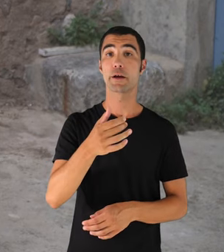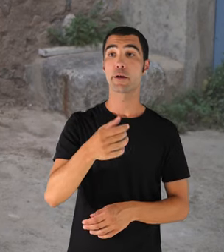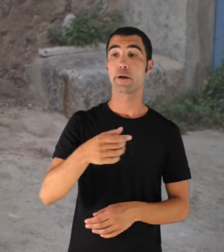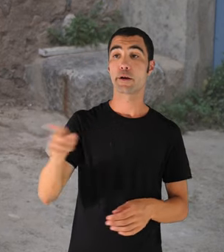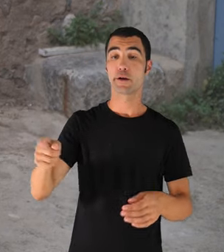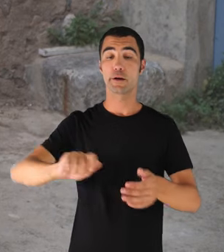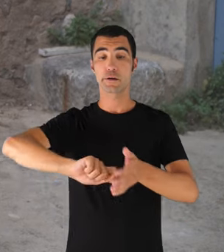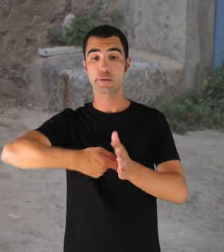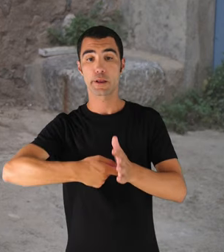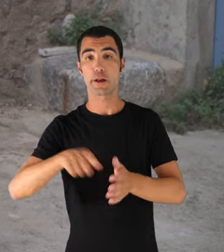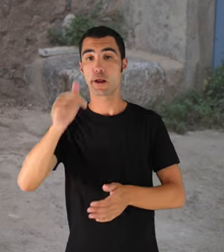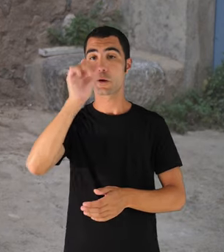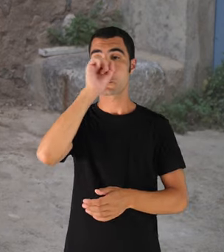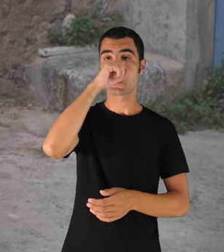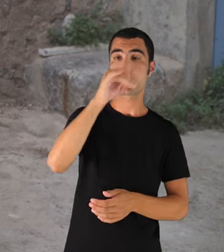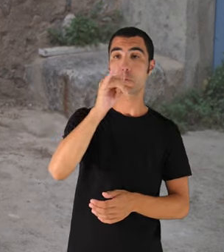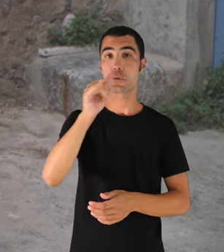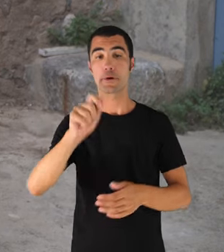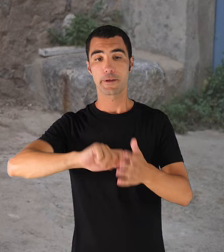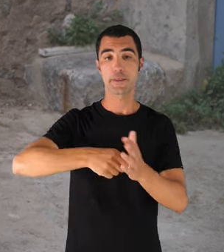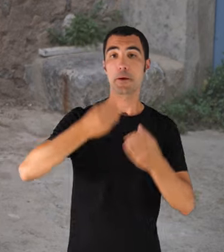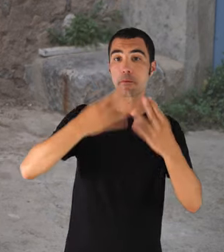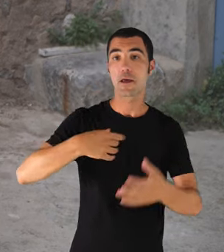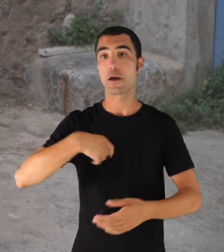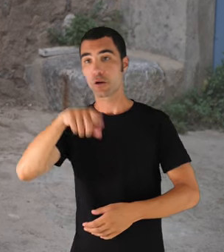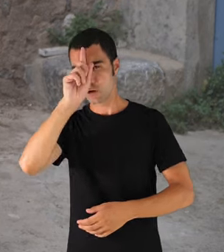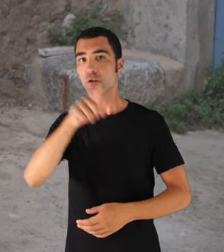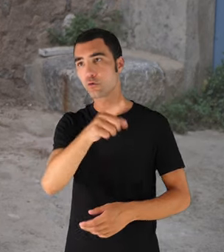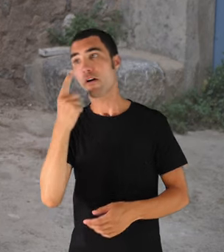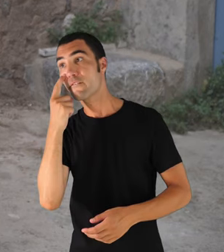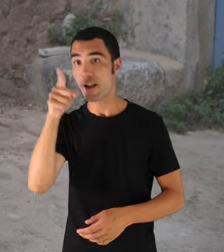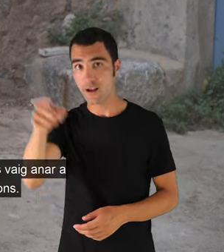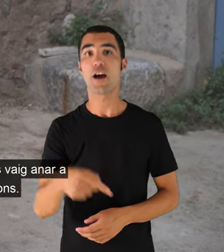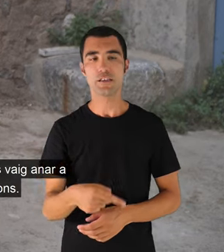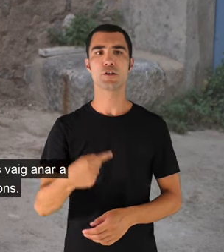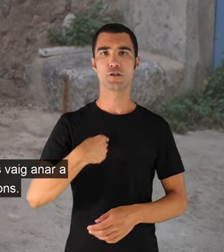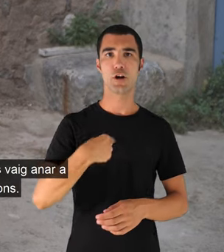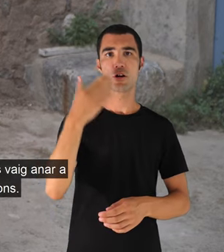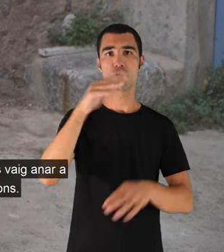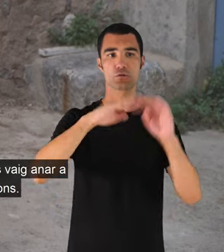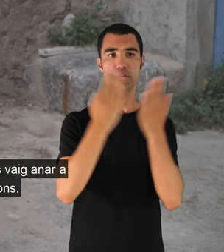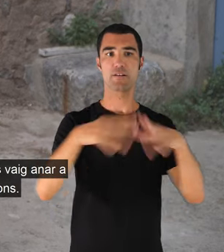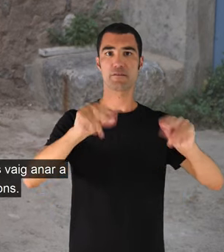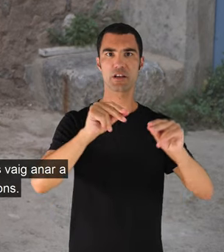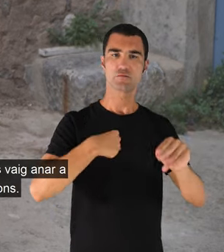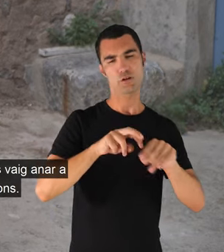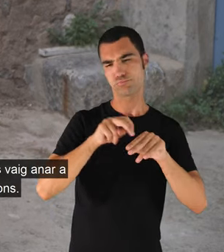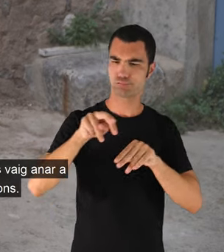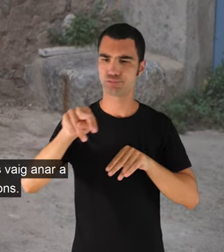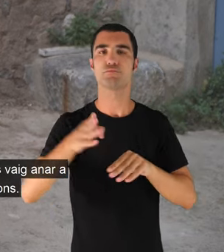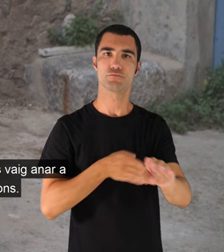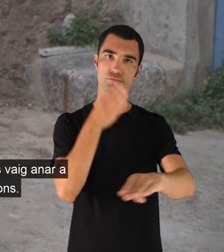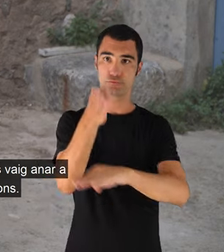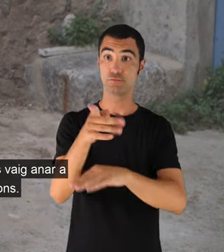anava... Això era... Quan acabava l'escola, que acabàvem... A les 5. A les 5. Anava cap allà, i aquesta foto que